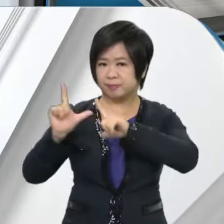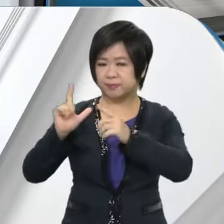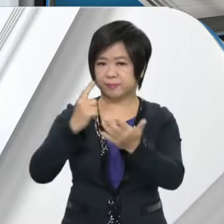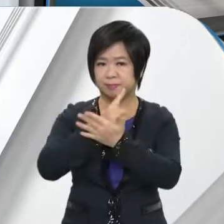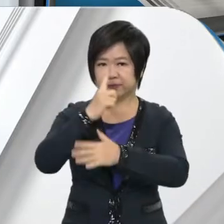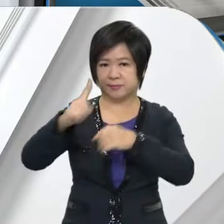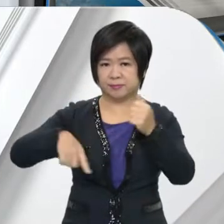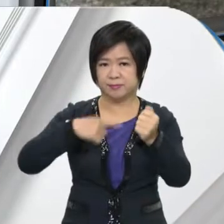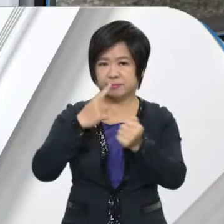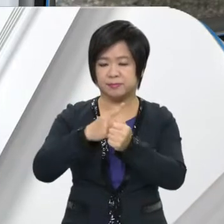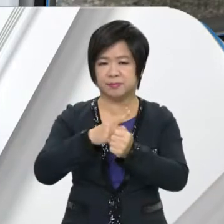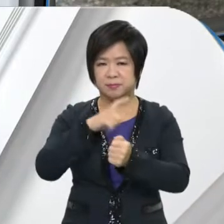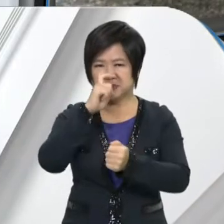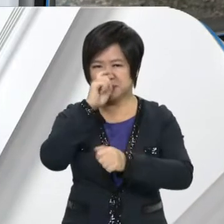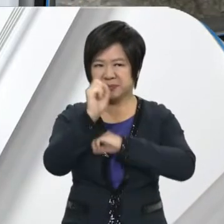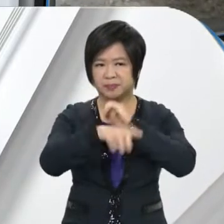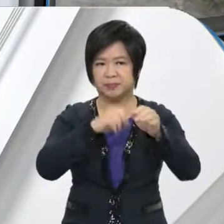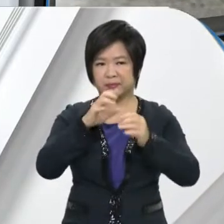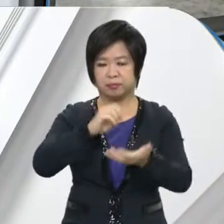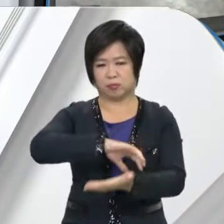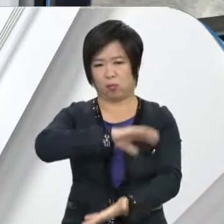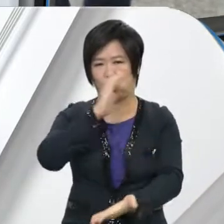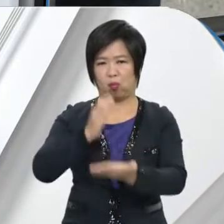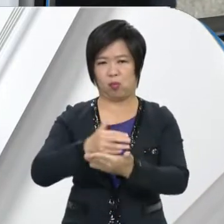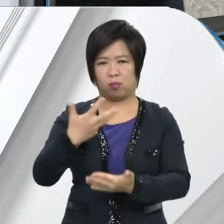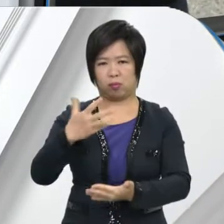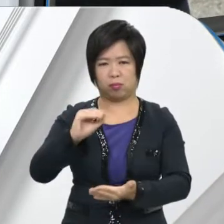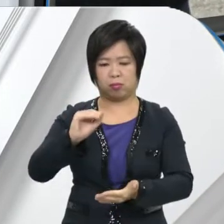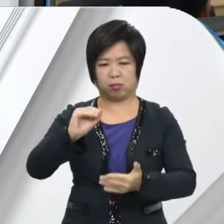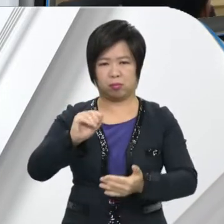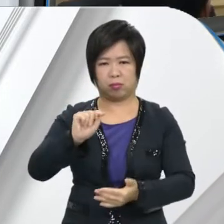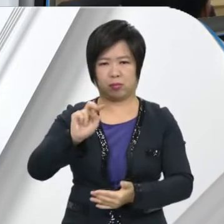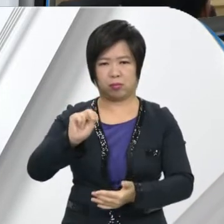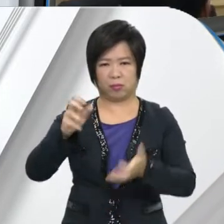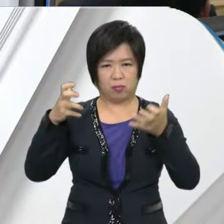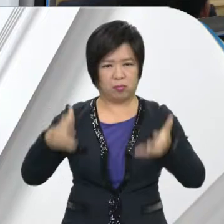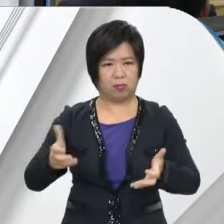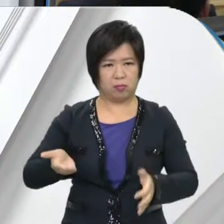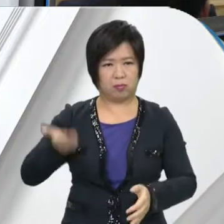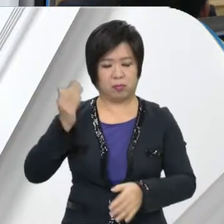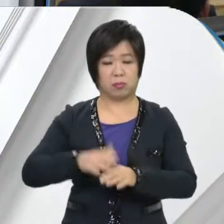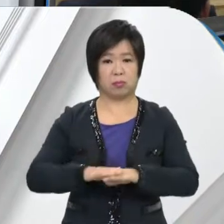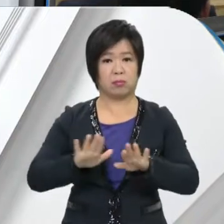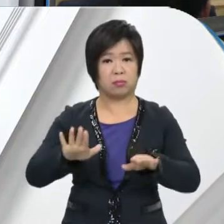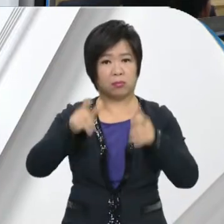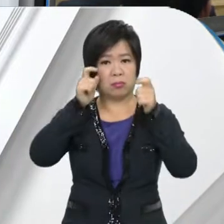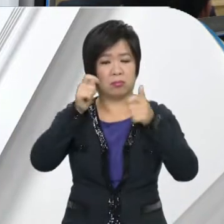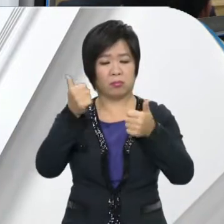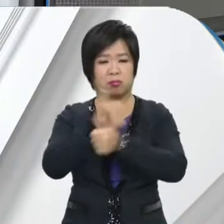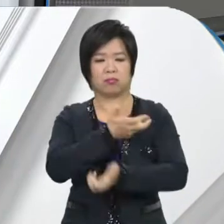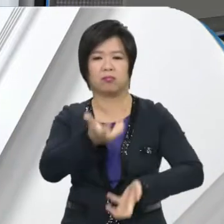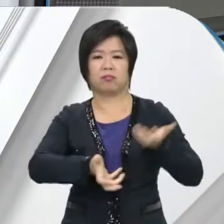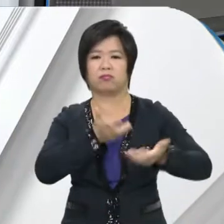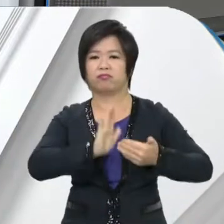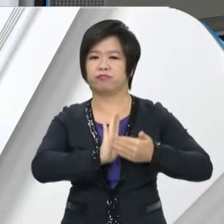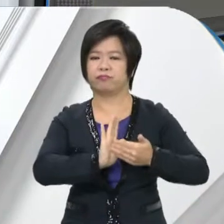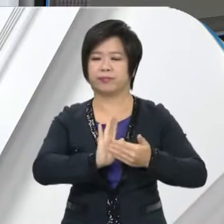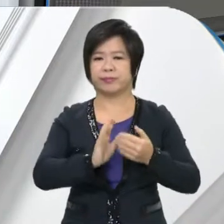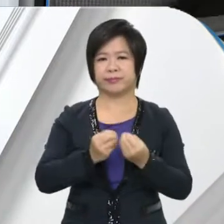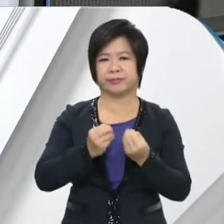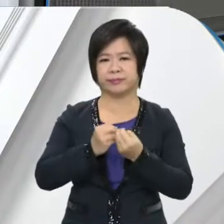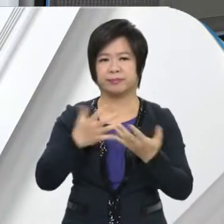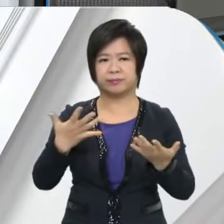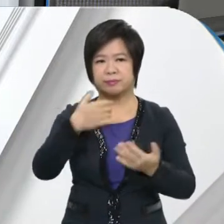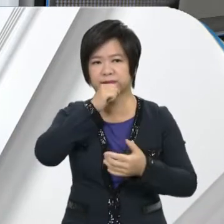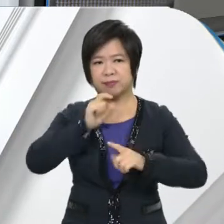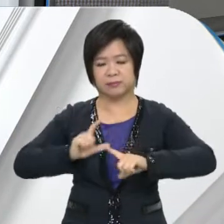推动当年生产的百万人吨的垃圾，现在高雄暂时无爱推销，也就促成推动垃圾掩埋场的垃圾